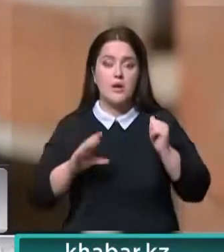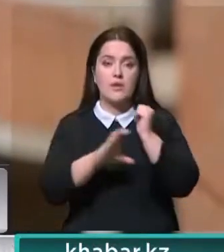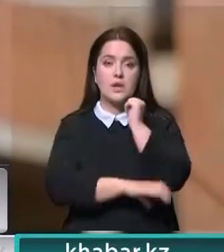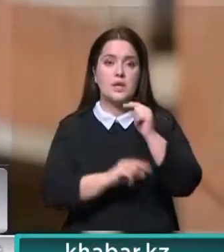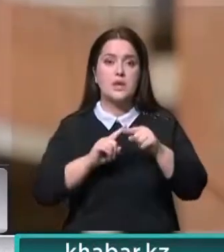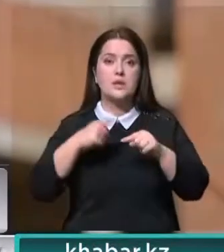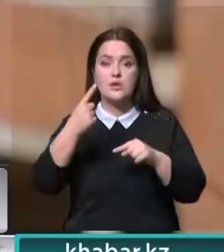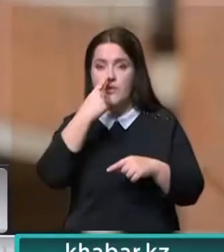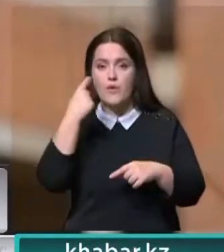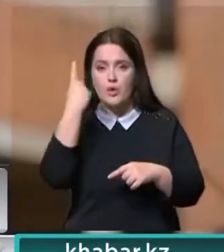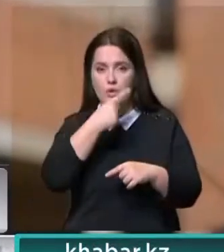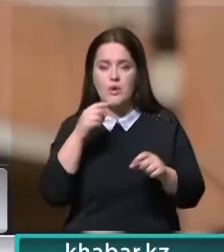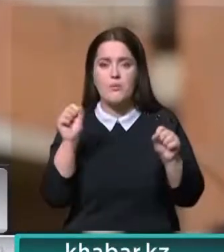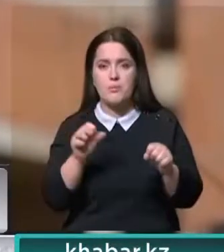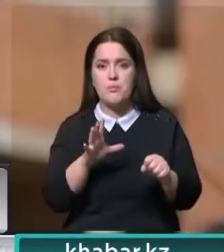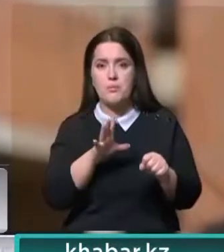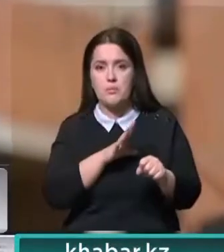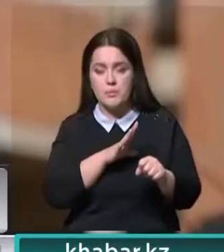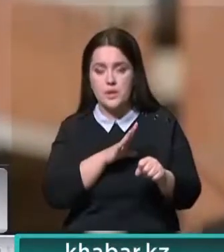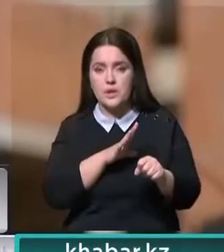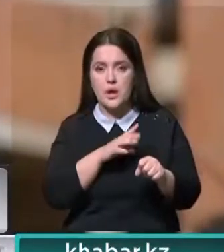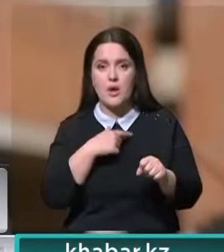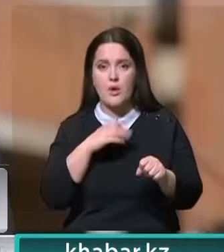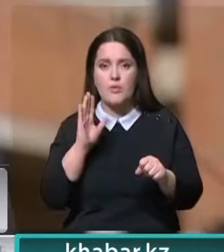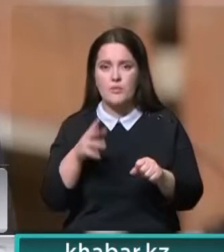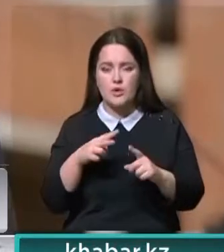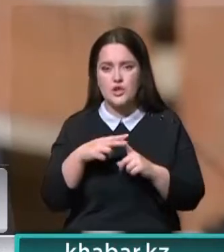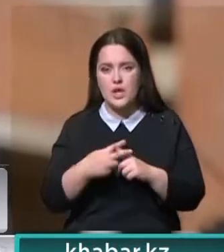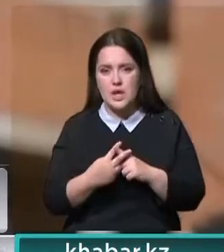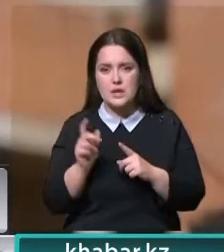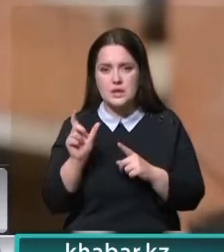следующего года, возможно, мы захватим небольшую часть